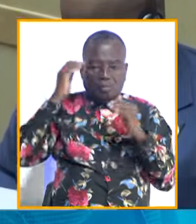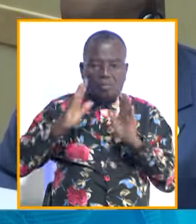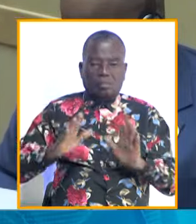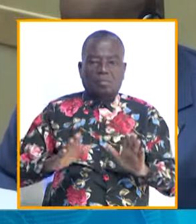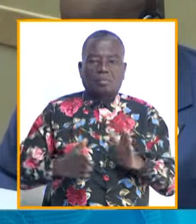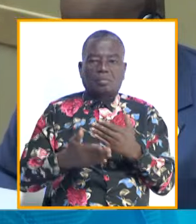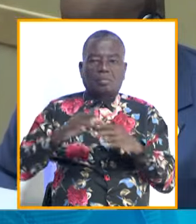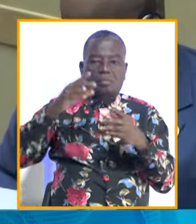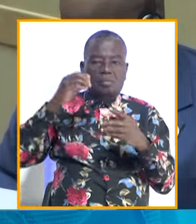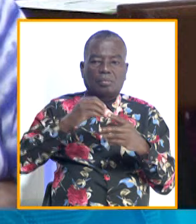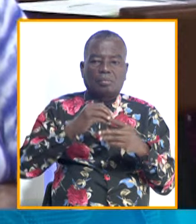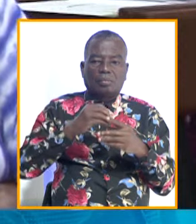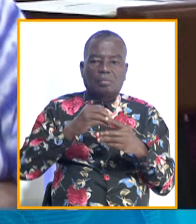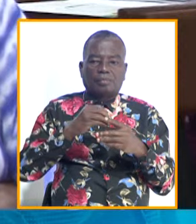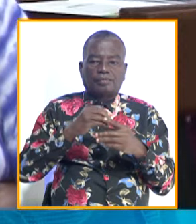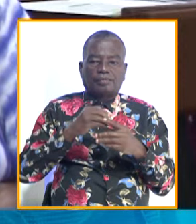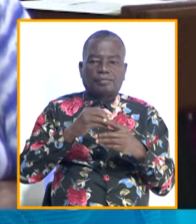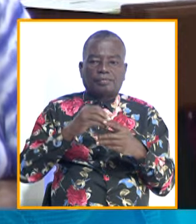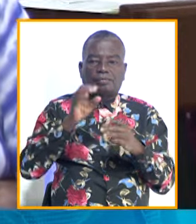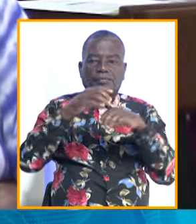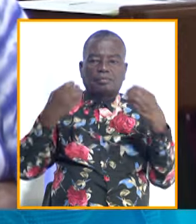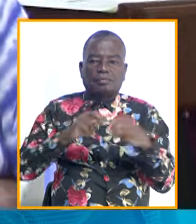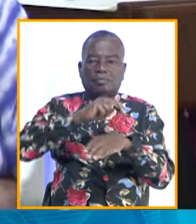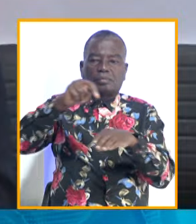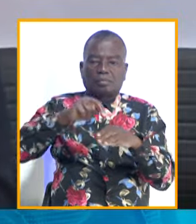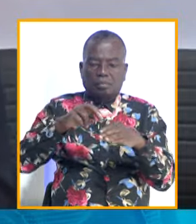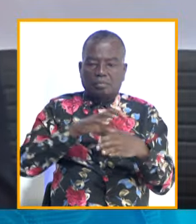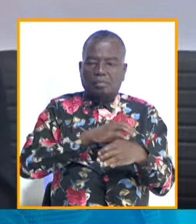d'évaluation par les pairs, MAEP. La Commission nationale